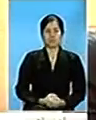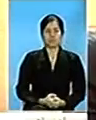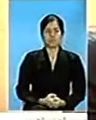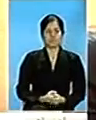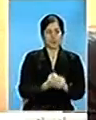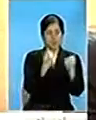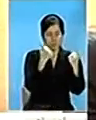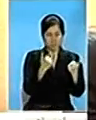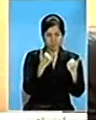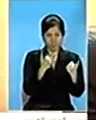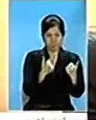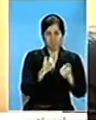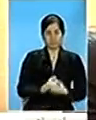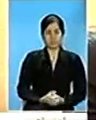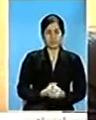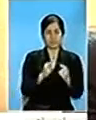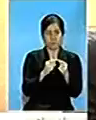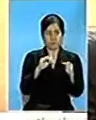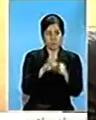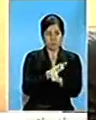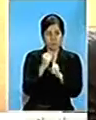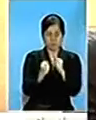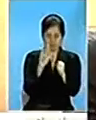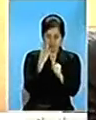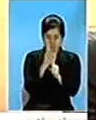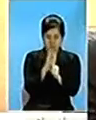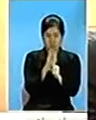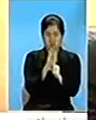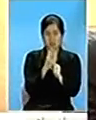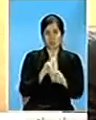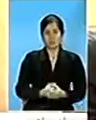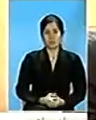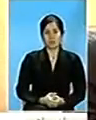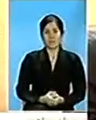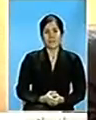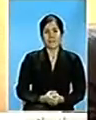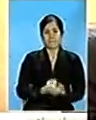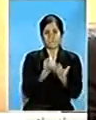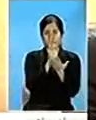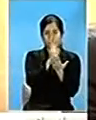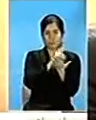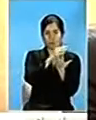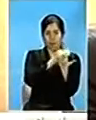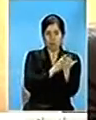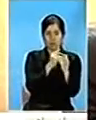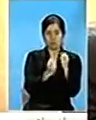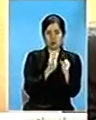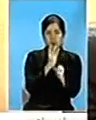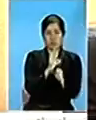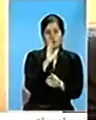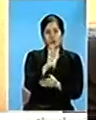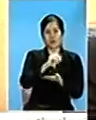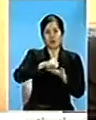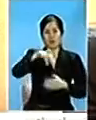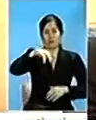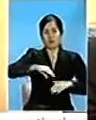มาบัดนี้ก็ครบ4ปีนะคะรายงาน2ปีของสภาพัฒนาการเมื